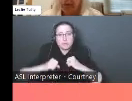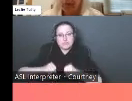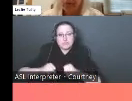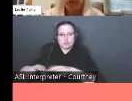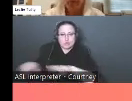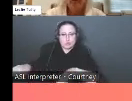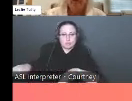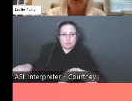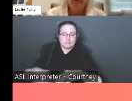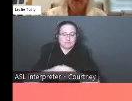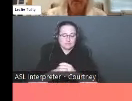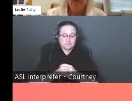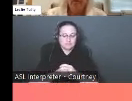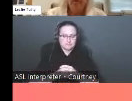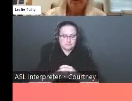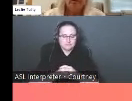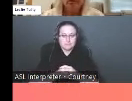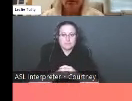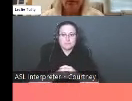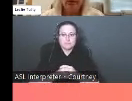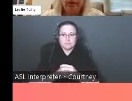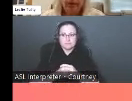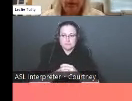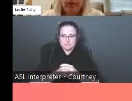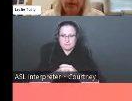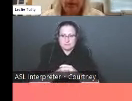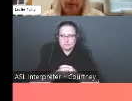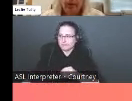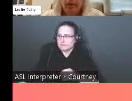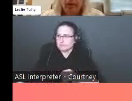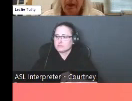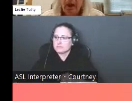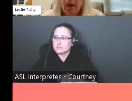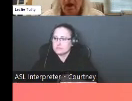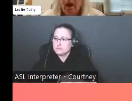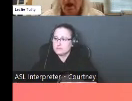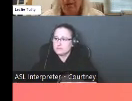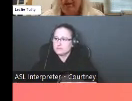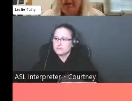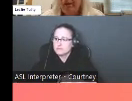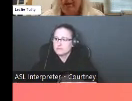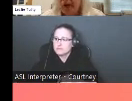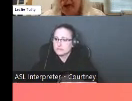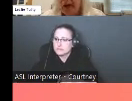de revenir auprès de ce partenaire principalement pour protéger l'enfant.